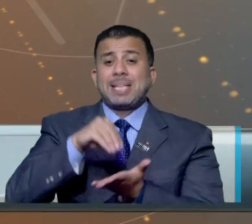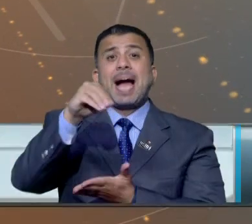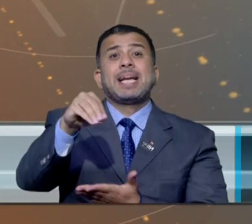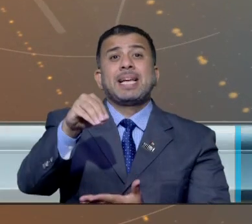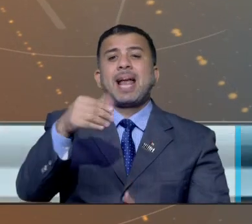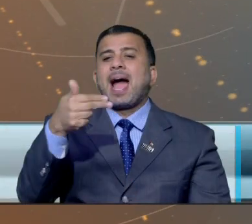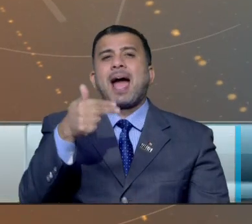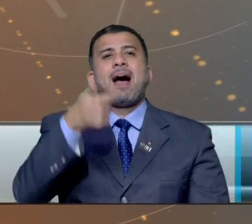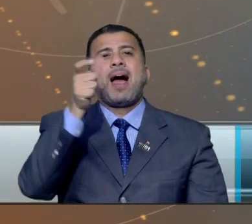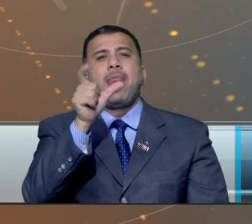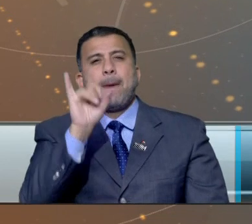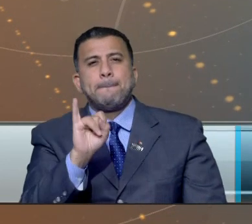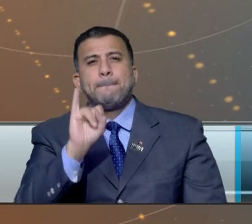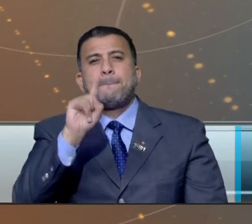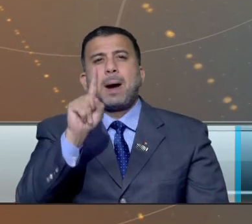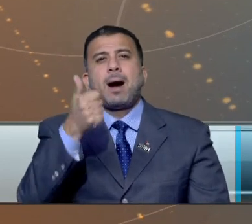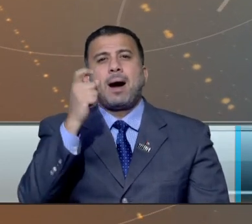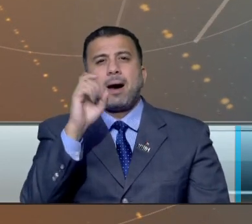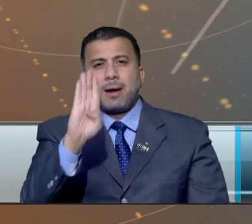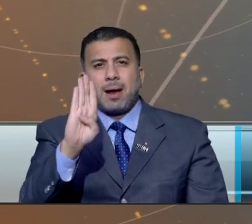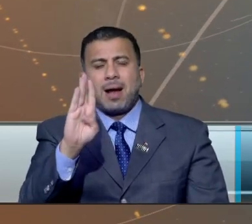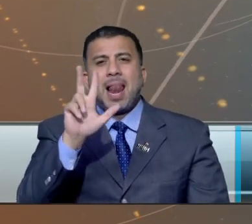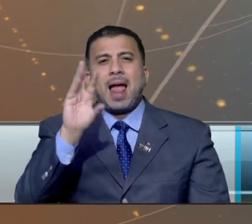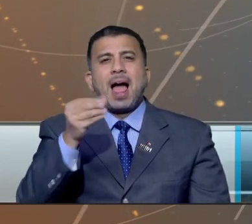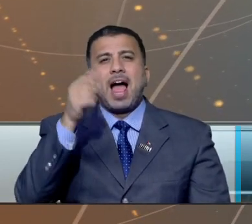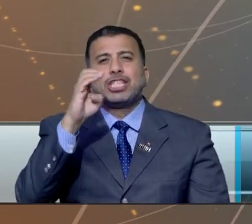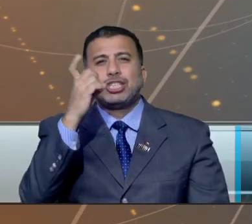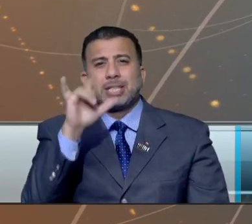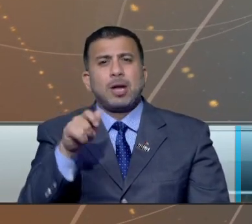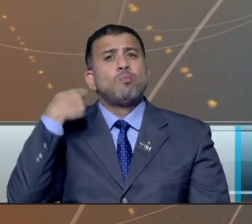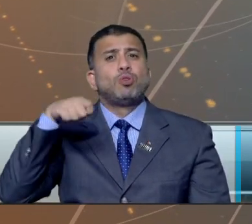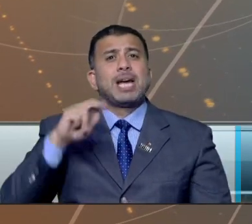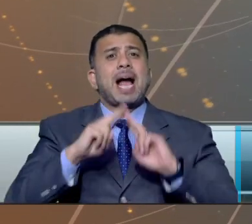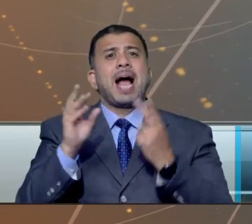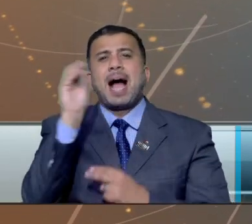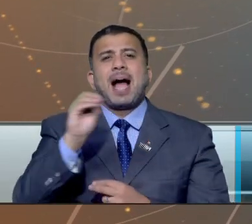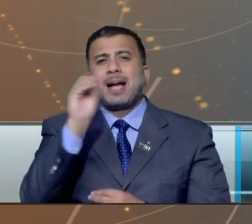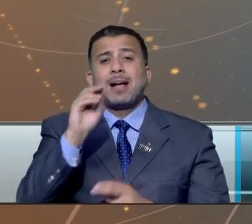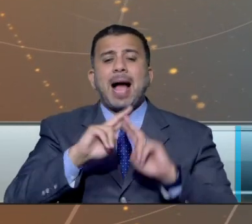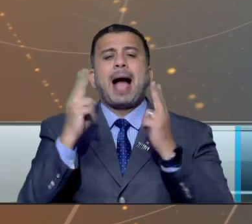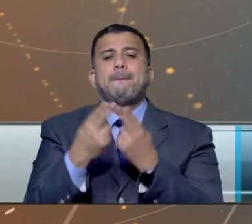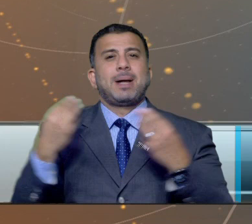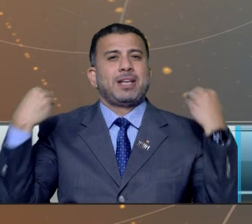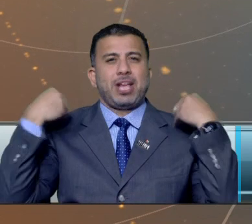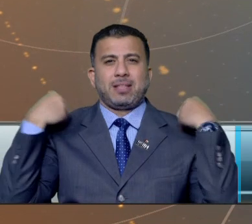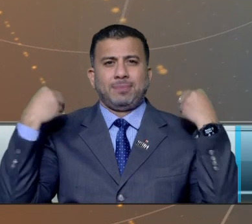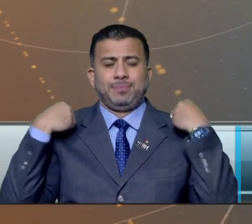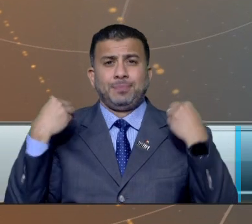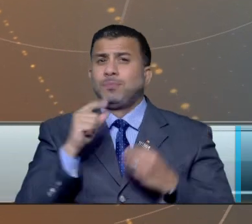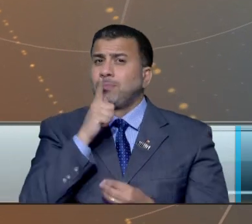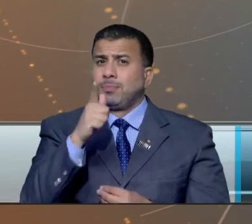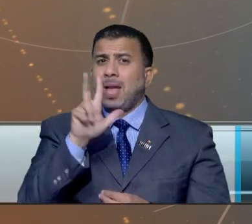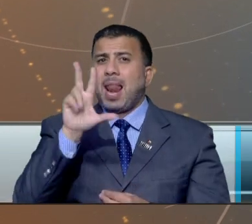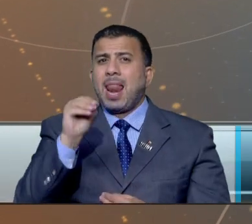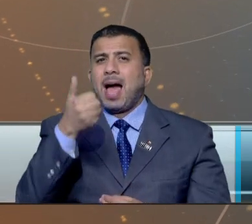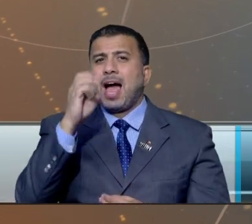اتحاديا بتعيين سعاده غانم مبارك راشد الهاجري مديرا عاما للهيئه العامه للرياضه ولدى